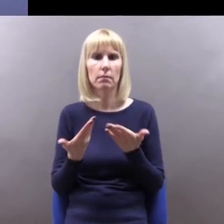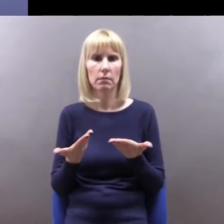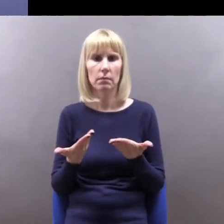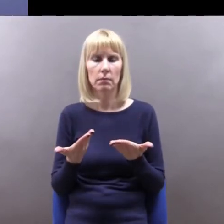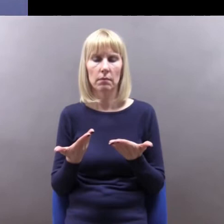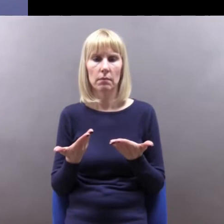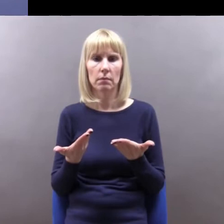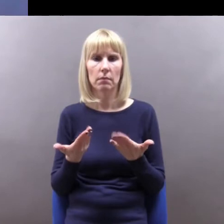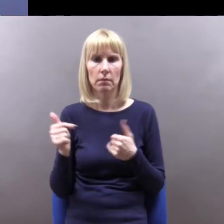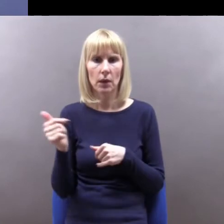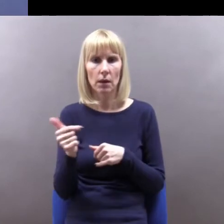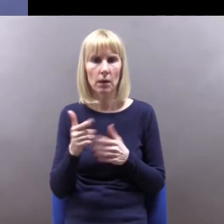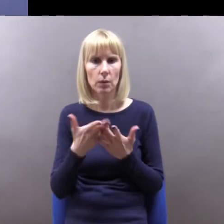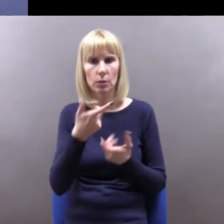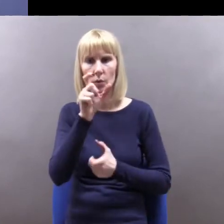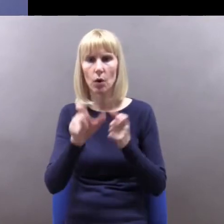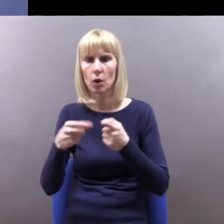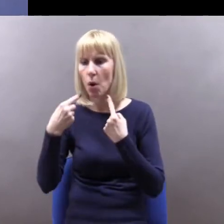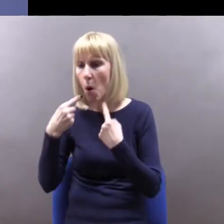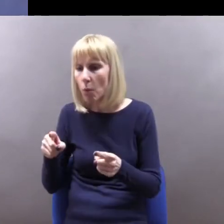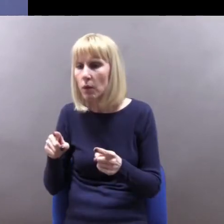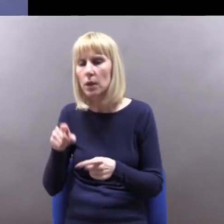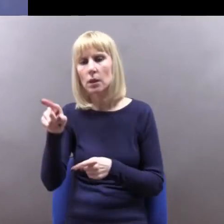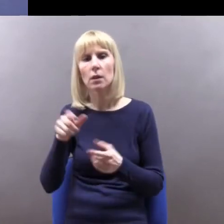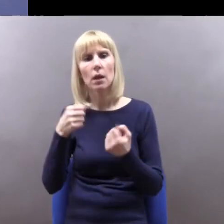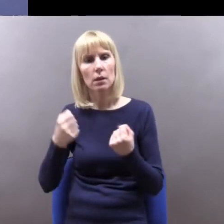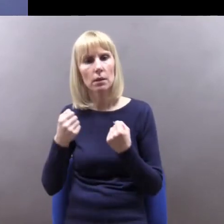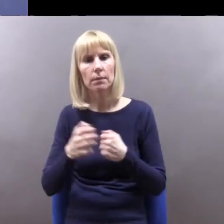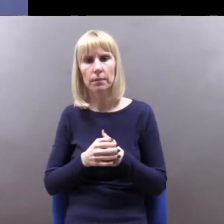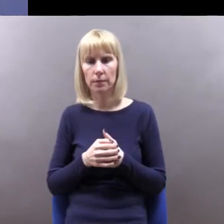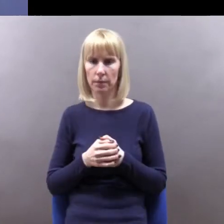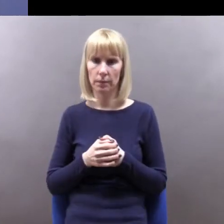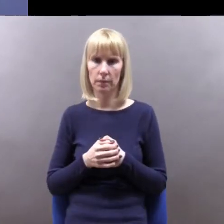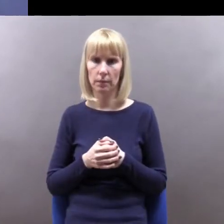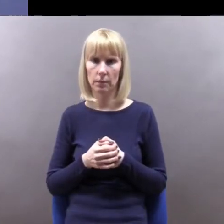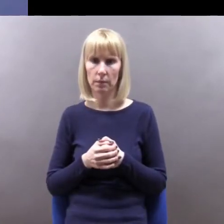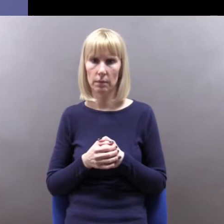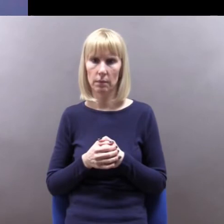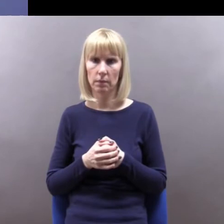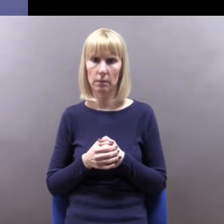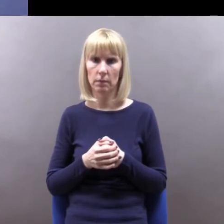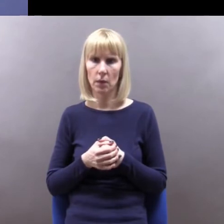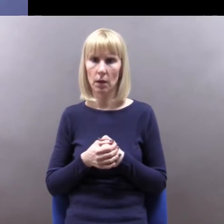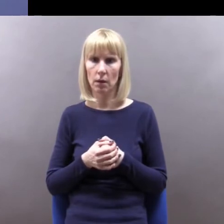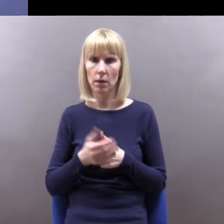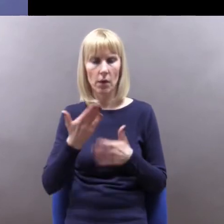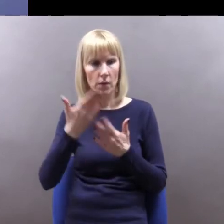trzeba, muszą być osoby odpowiedzialne za te urządzenia, tak? Czyli wiadomo, że